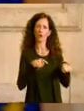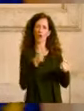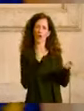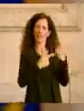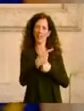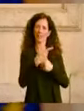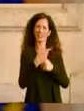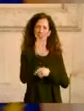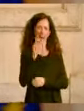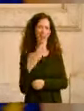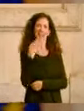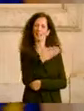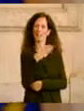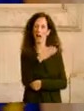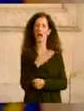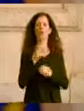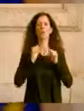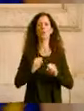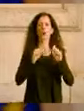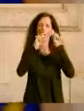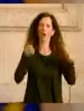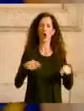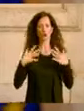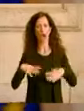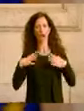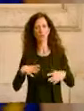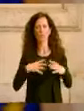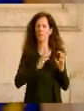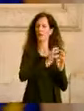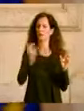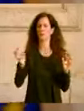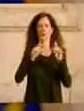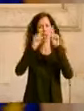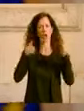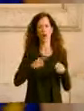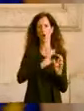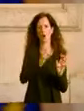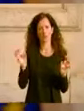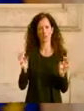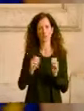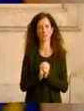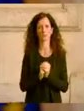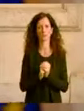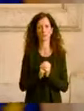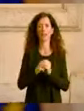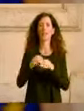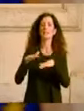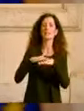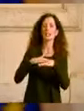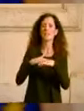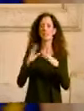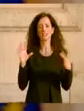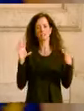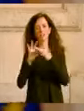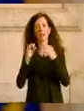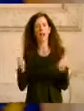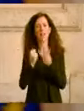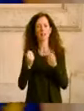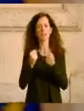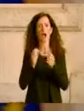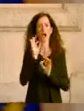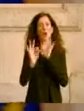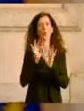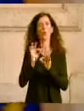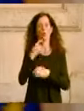dettaglio, immaginiamo ad esempio i negozi di abbigliamento e tanti altri, tutti i servizi, le attività legate alla cura della